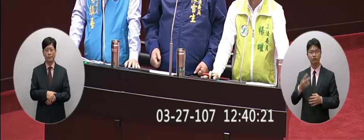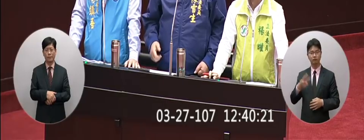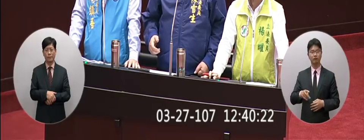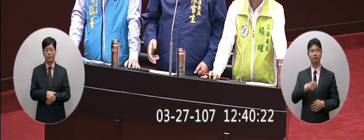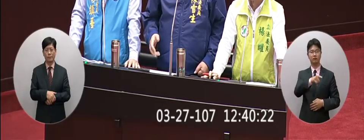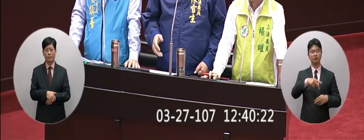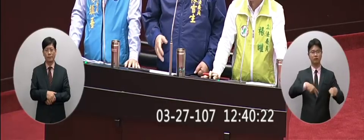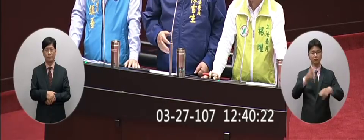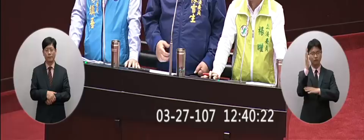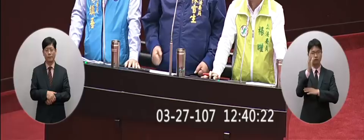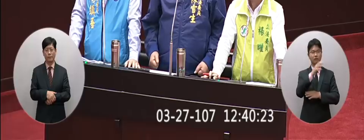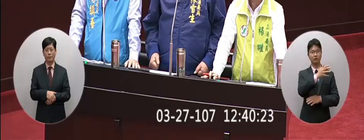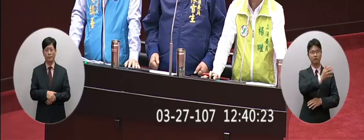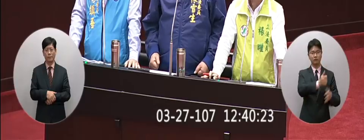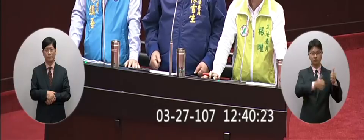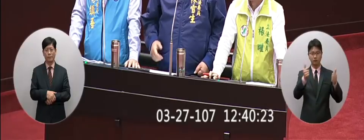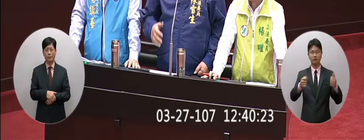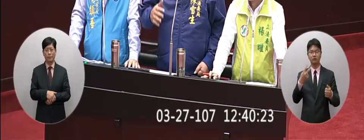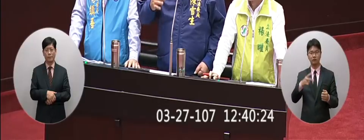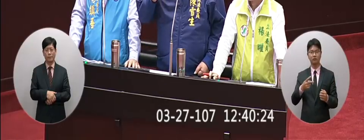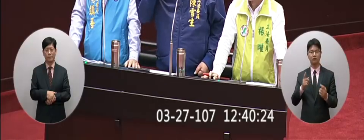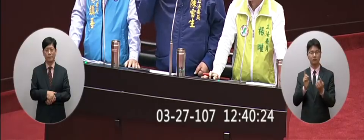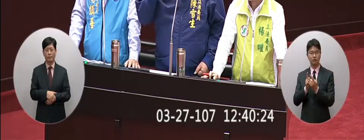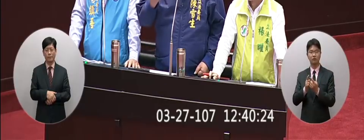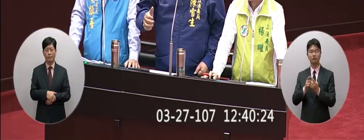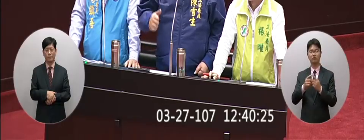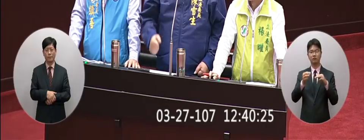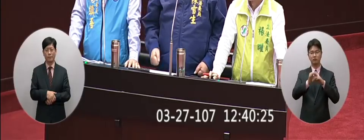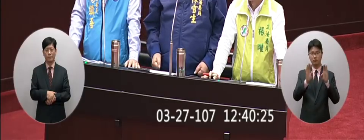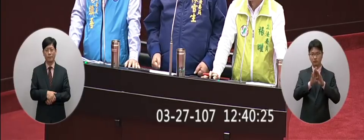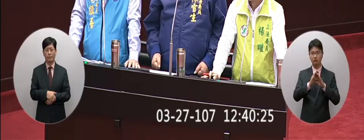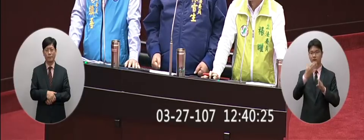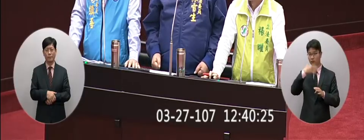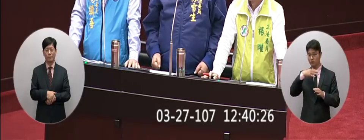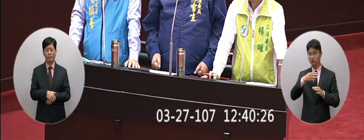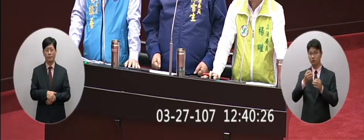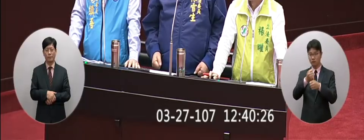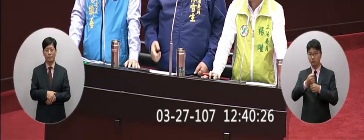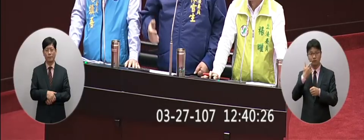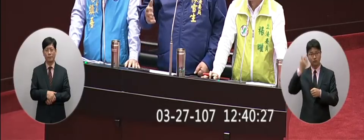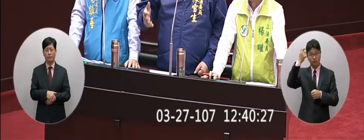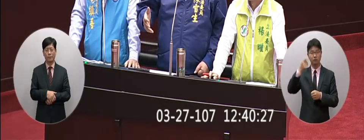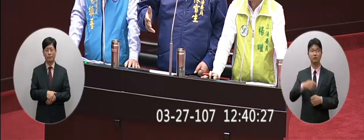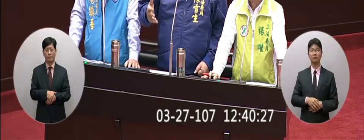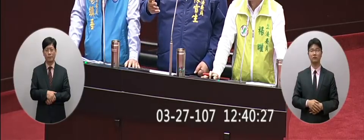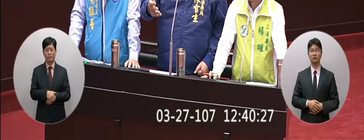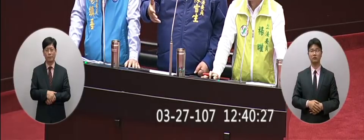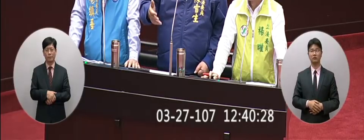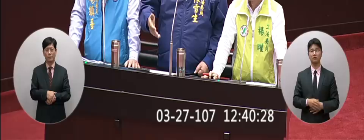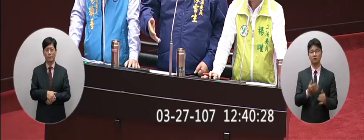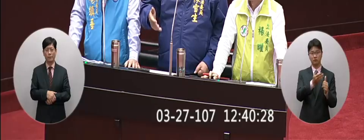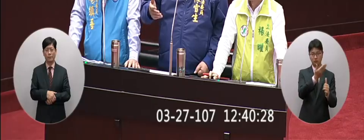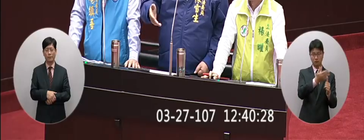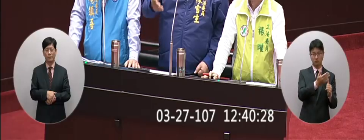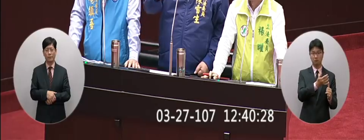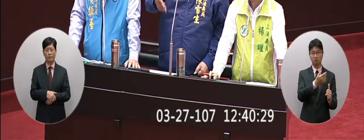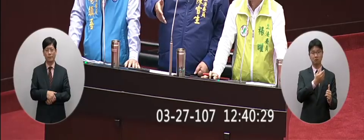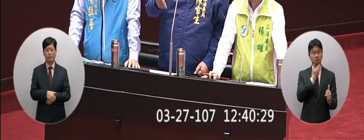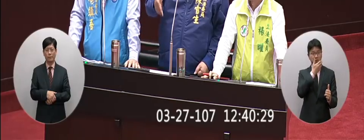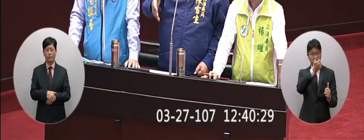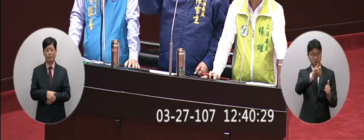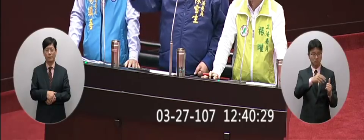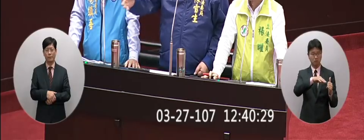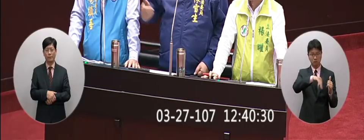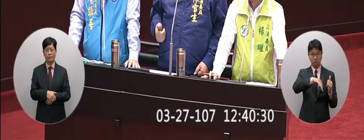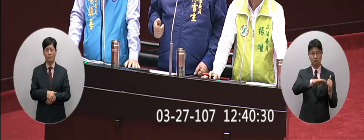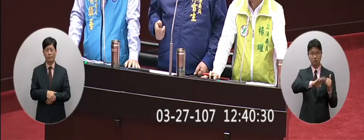长。对金门、马祖、澎湖，刚才我开门就讲了哈，北部比中部好，中部比南